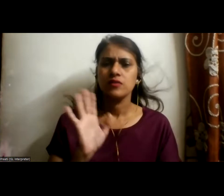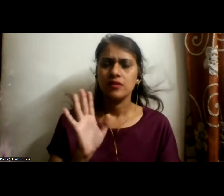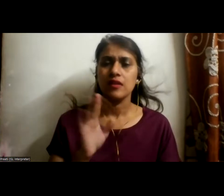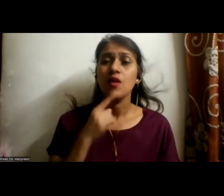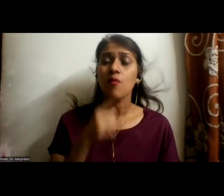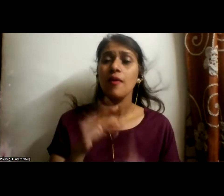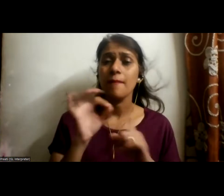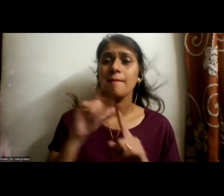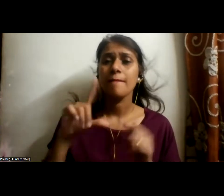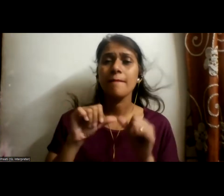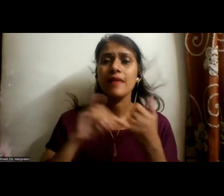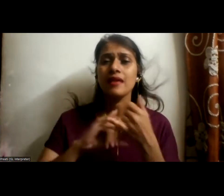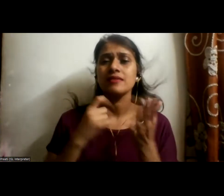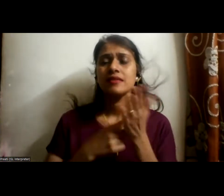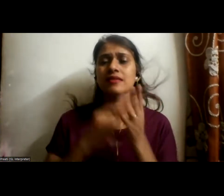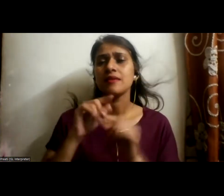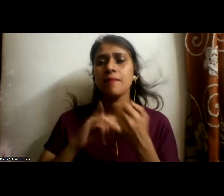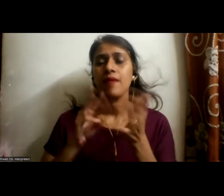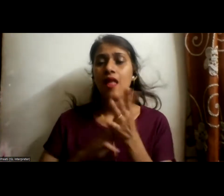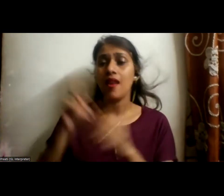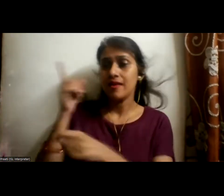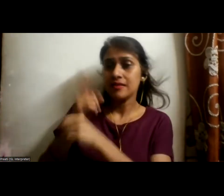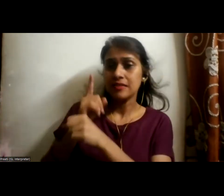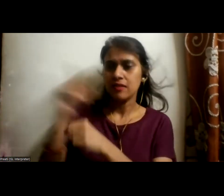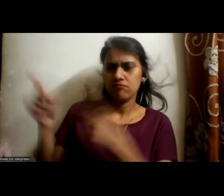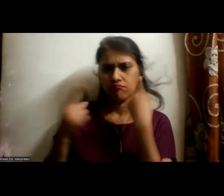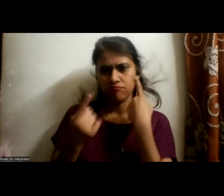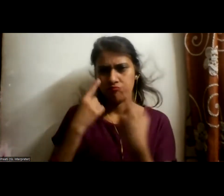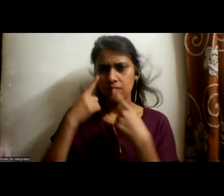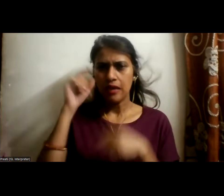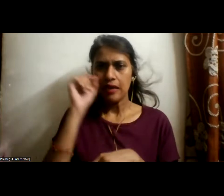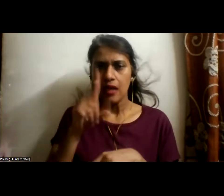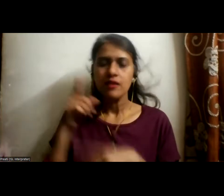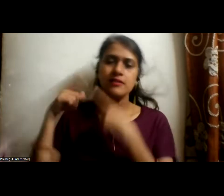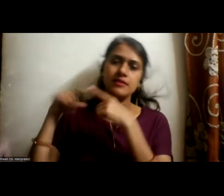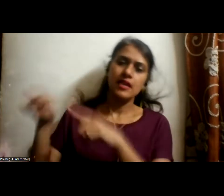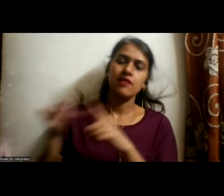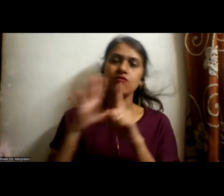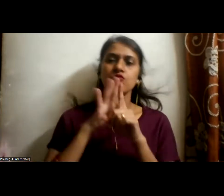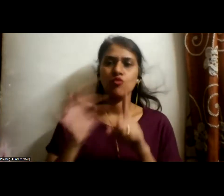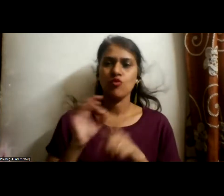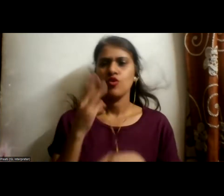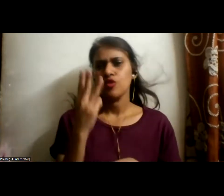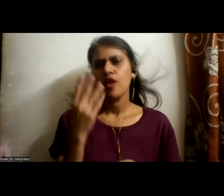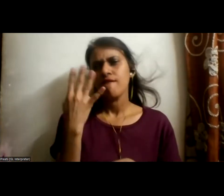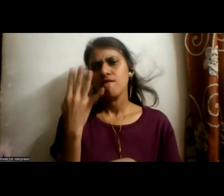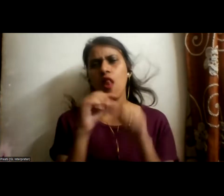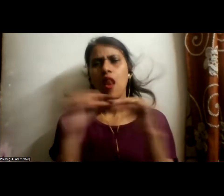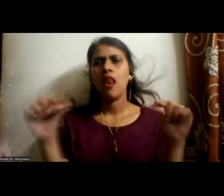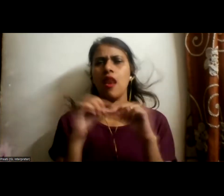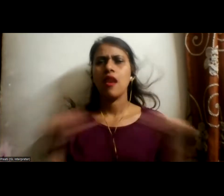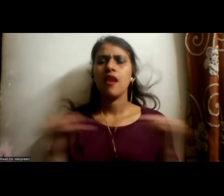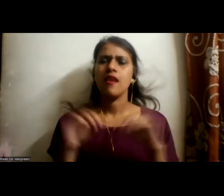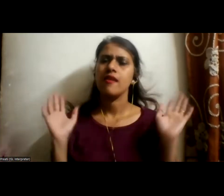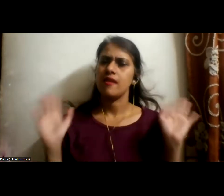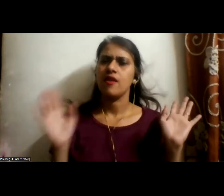done by the evaluators or from us. What you have to do is you have to just write 2, 3, 4 lines लिखना होता है. आप किसी भी project को college